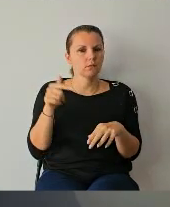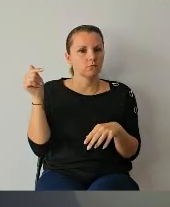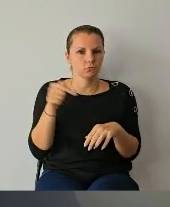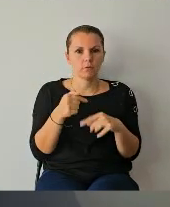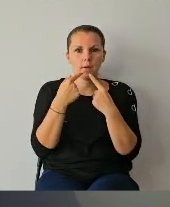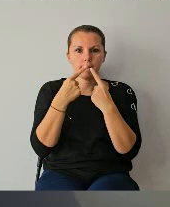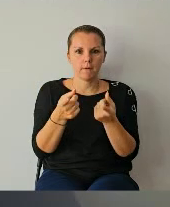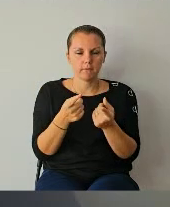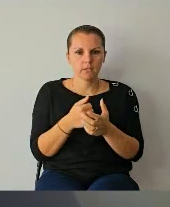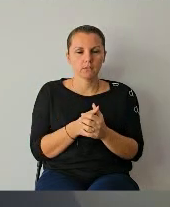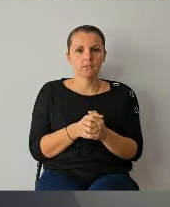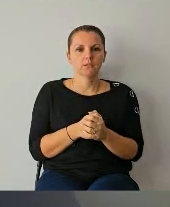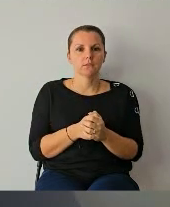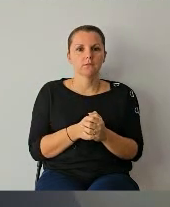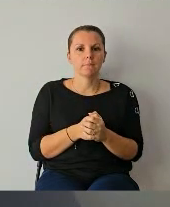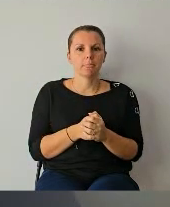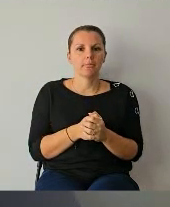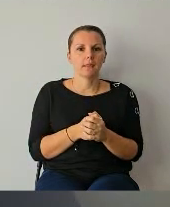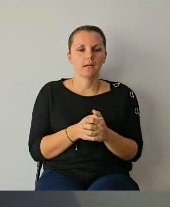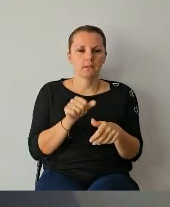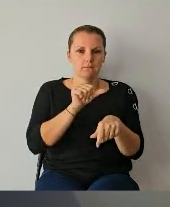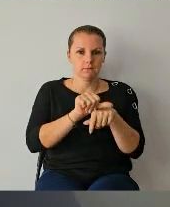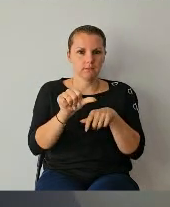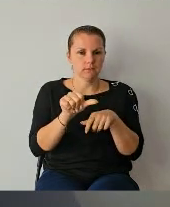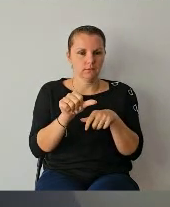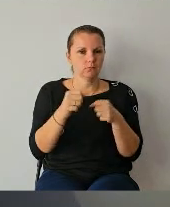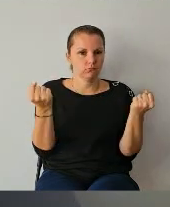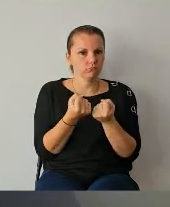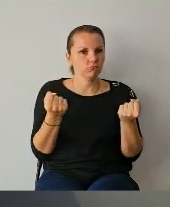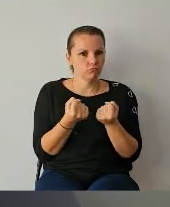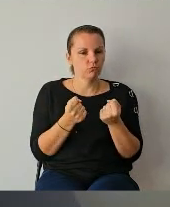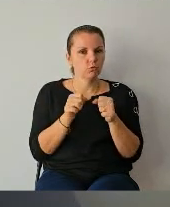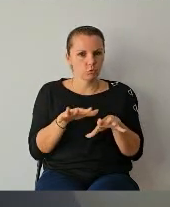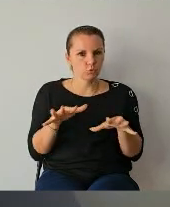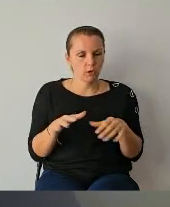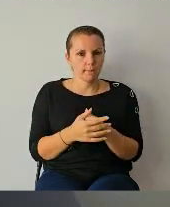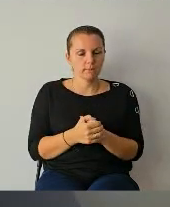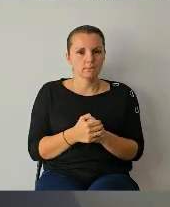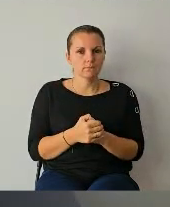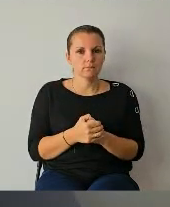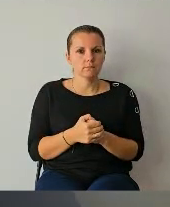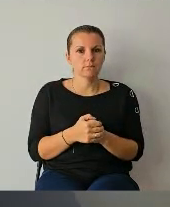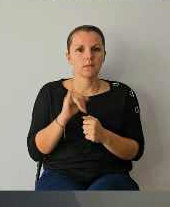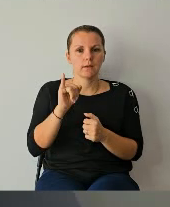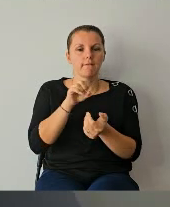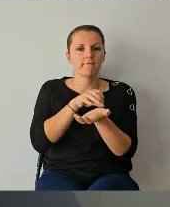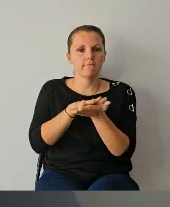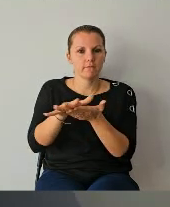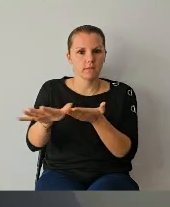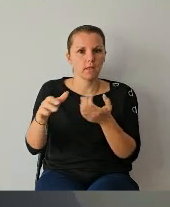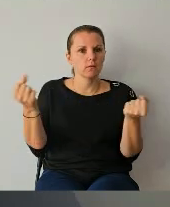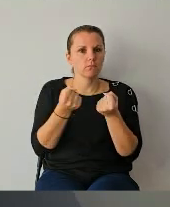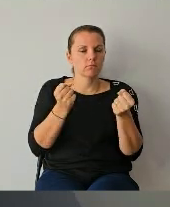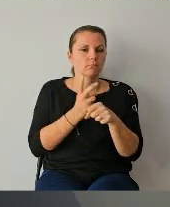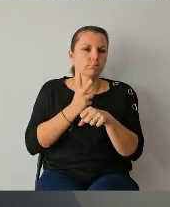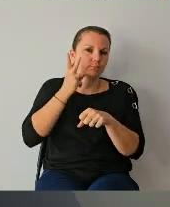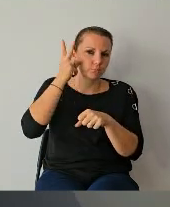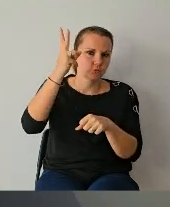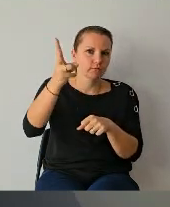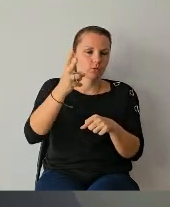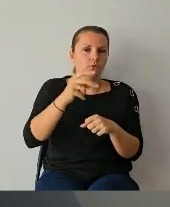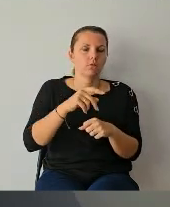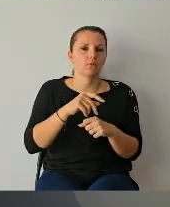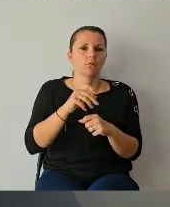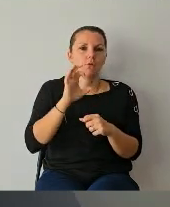że jest znaczna i praktycznie wydatki przewyższyły dochody o przeszło